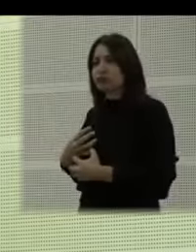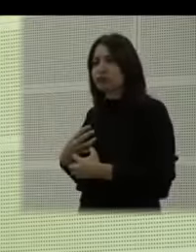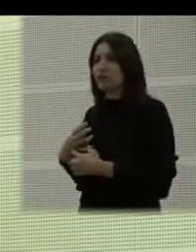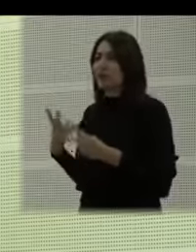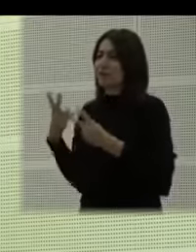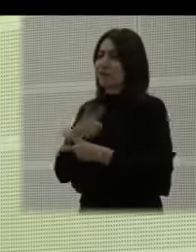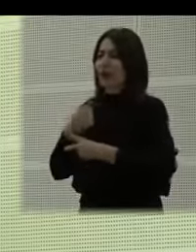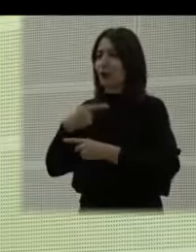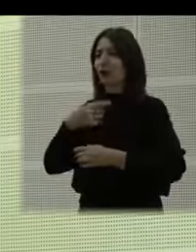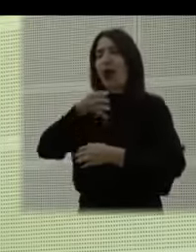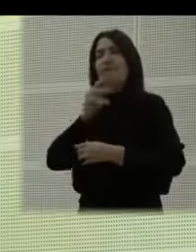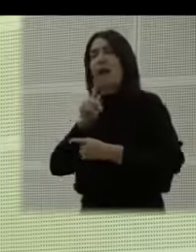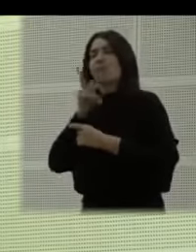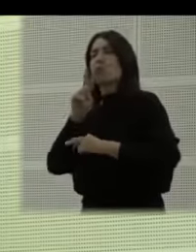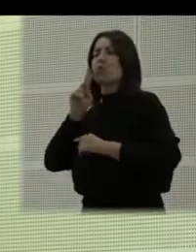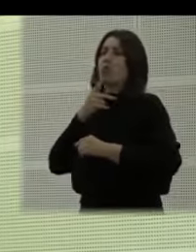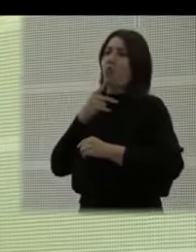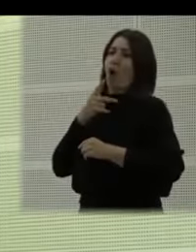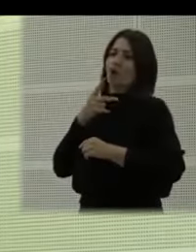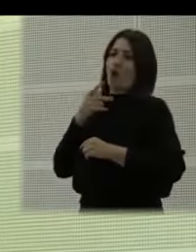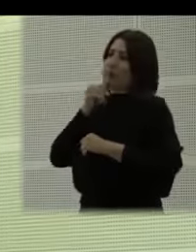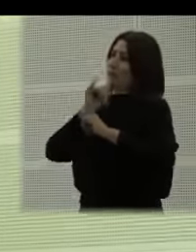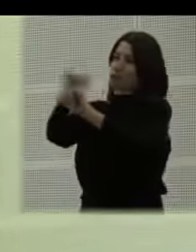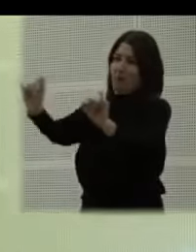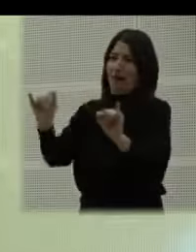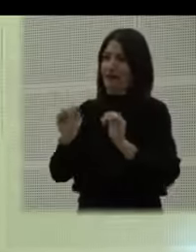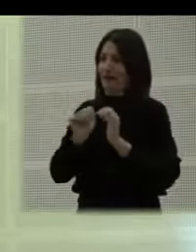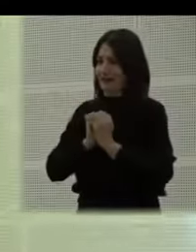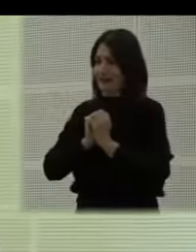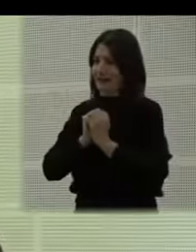che ho bevuto nella mia vita, ve lo posso dire.